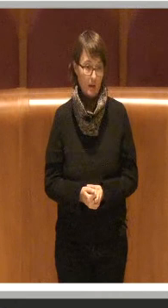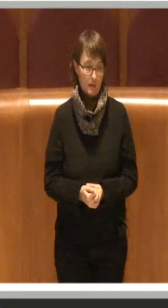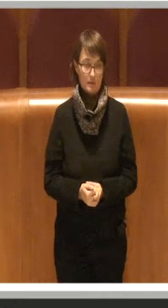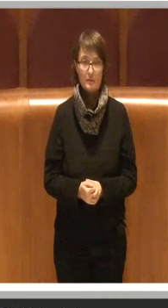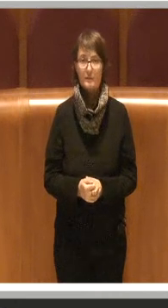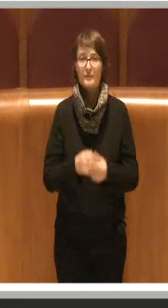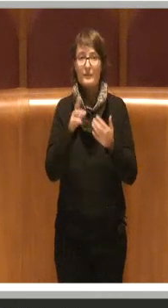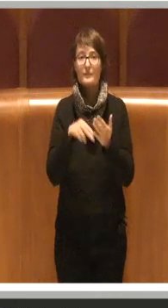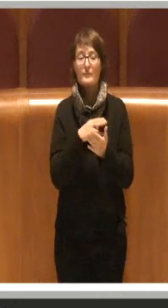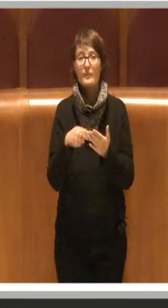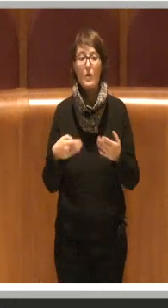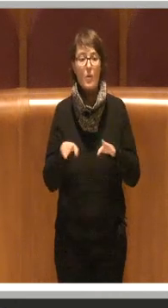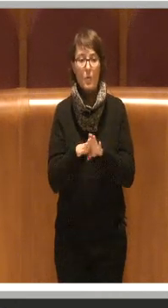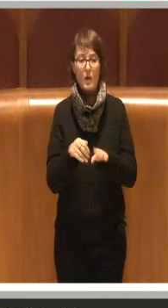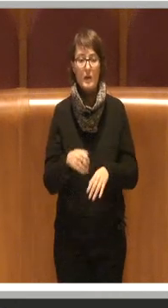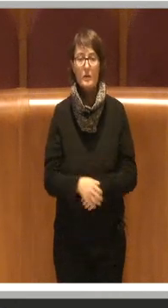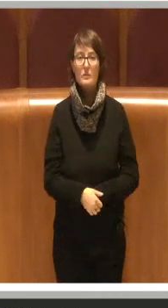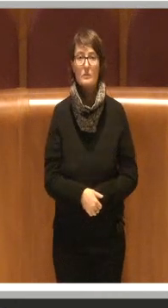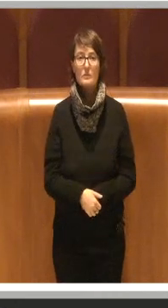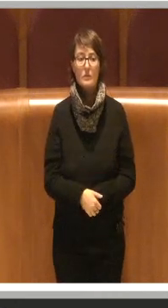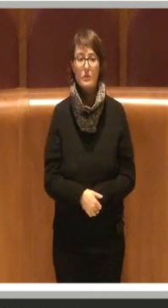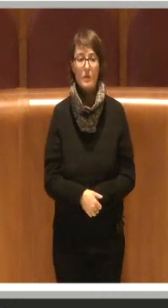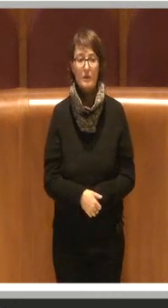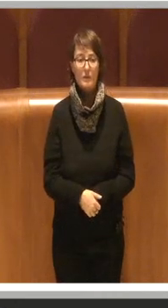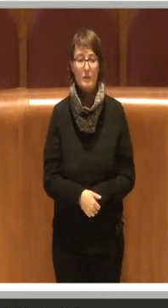Il voto è chiuso.